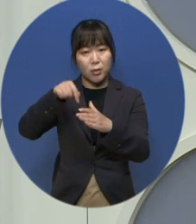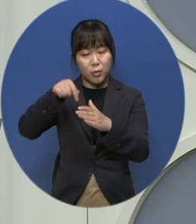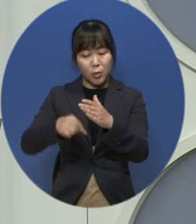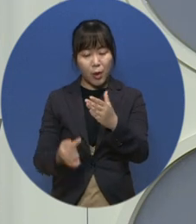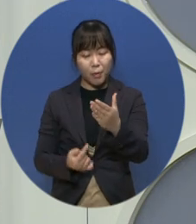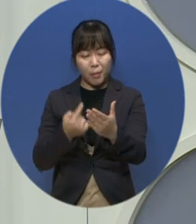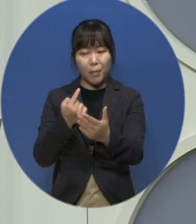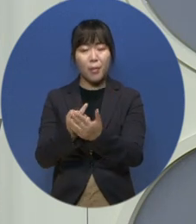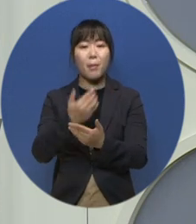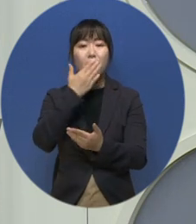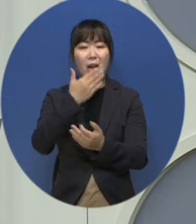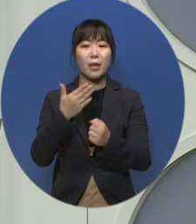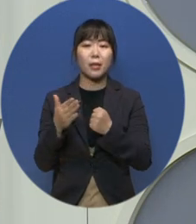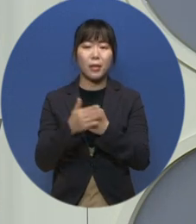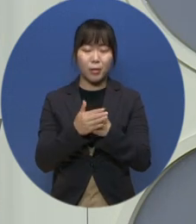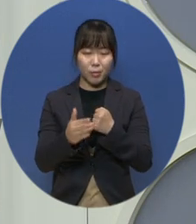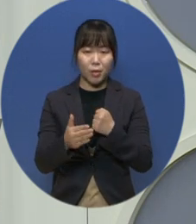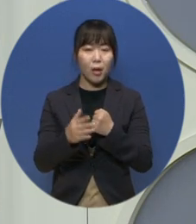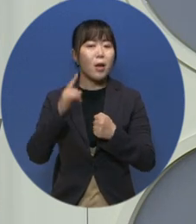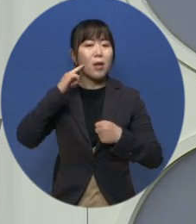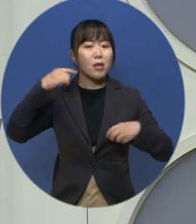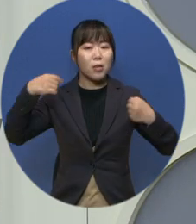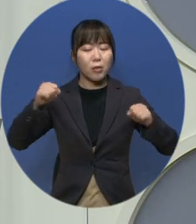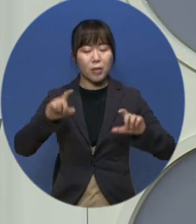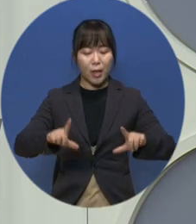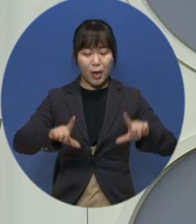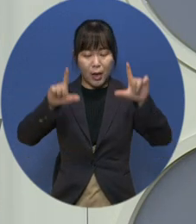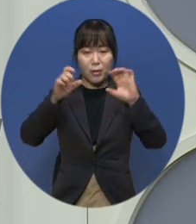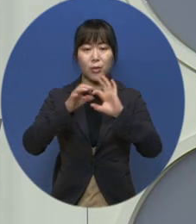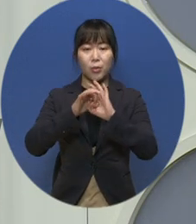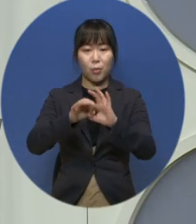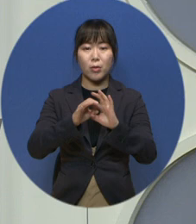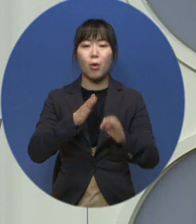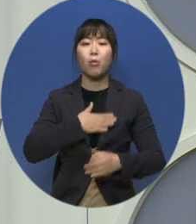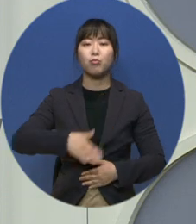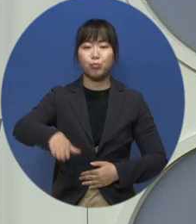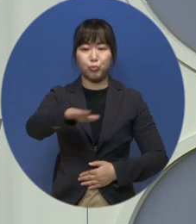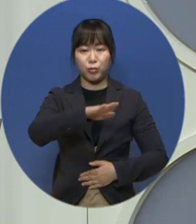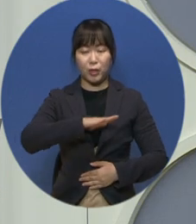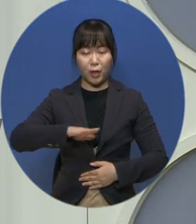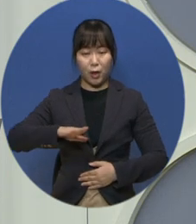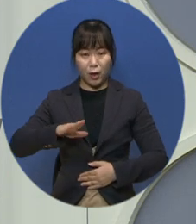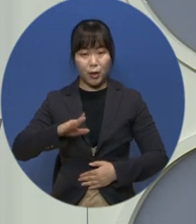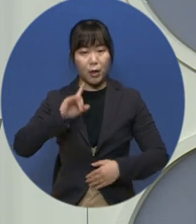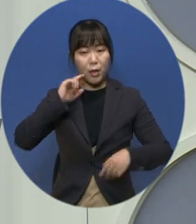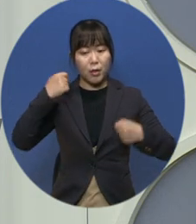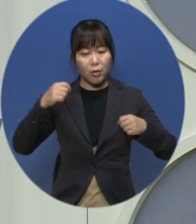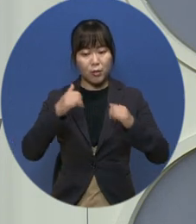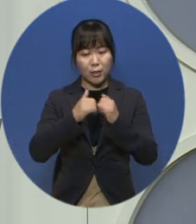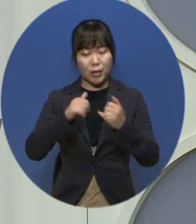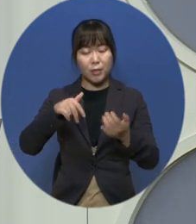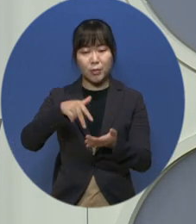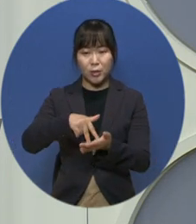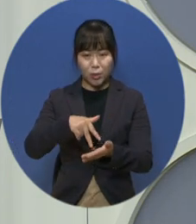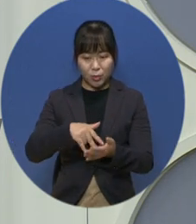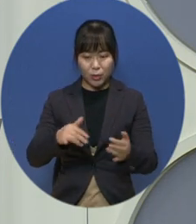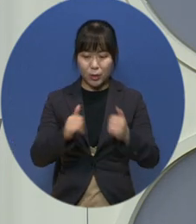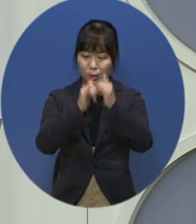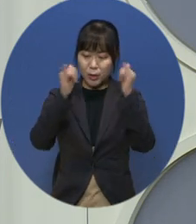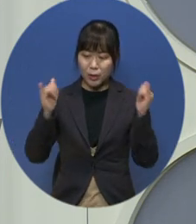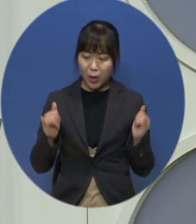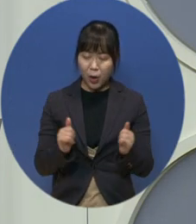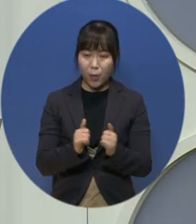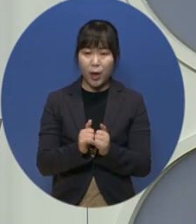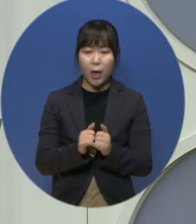수 있기 때문에 그런 측면에서 연극의 해를 통해서 저희가 어떻게 연극인으로서